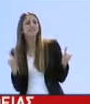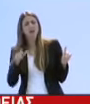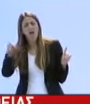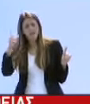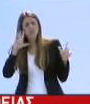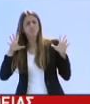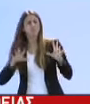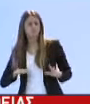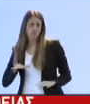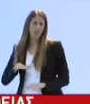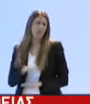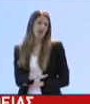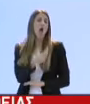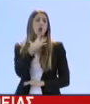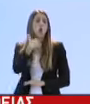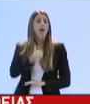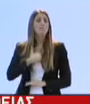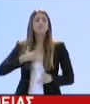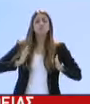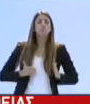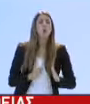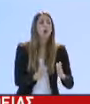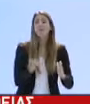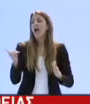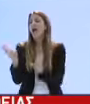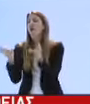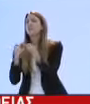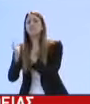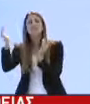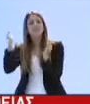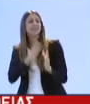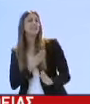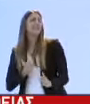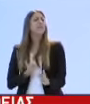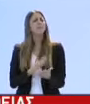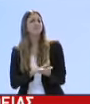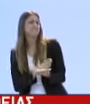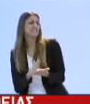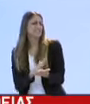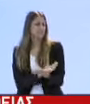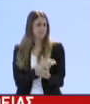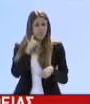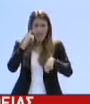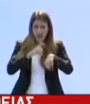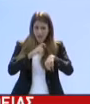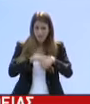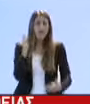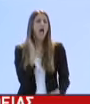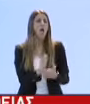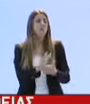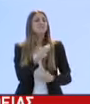ότι θα αισθανθούν πολύ ισχυρές τύψεις. Και τώρα είναι η ώρα της μεγάλης ατομικής